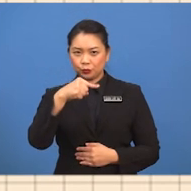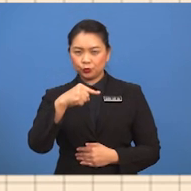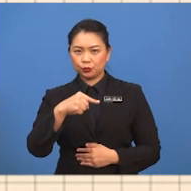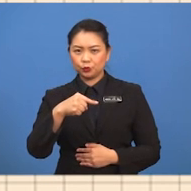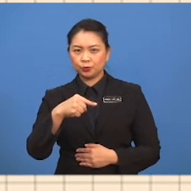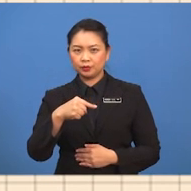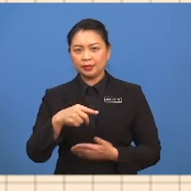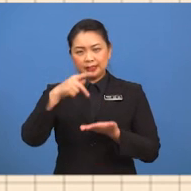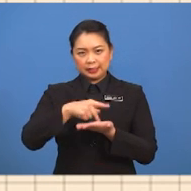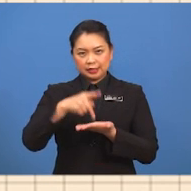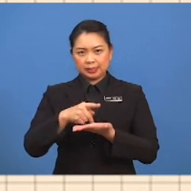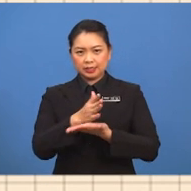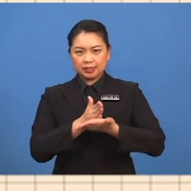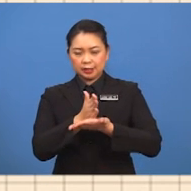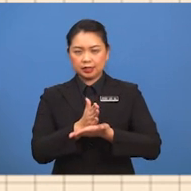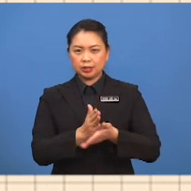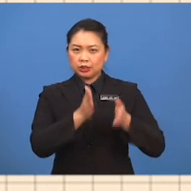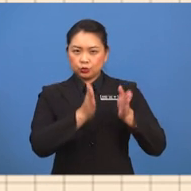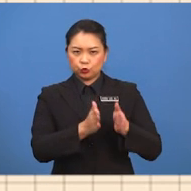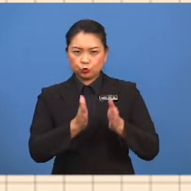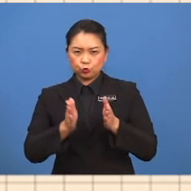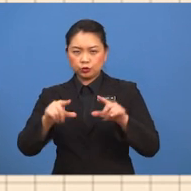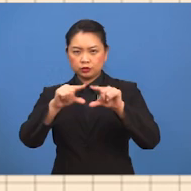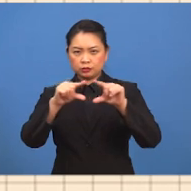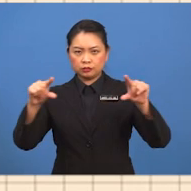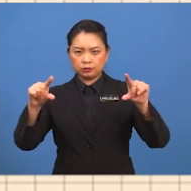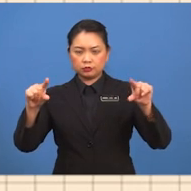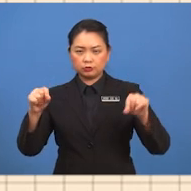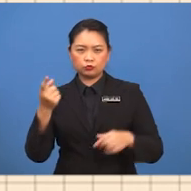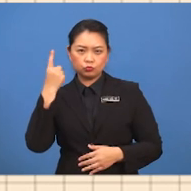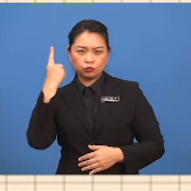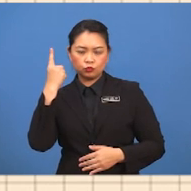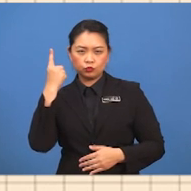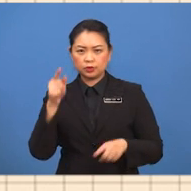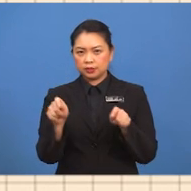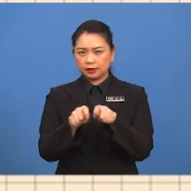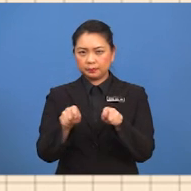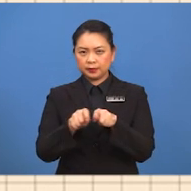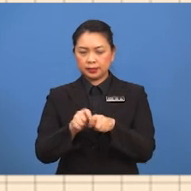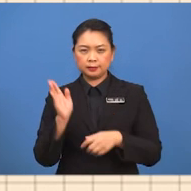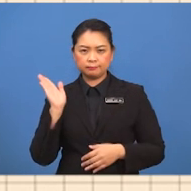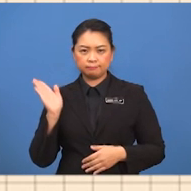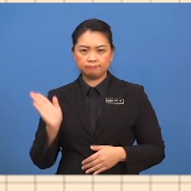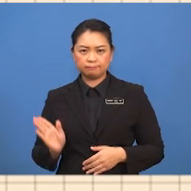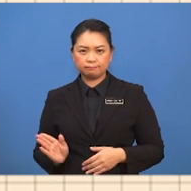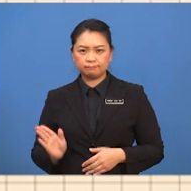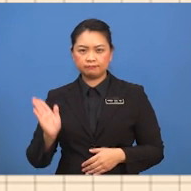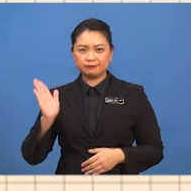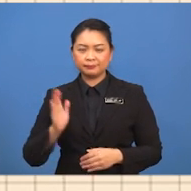Untuk mengira median, susun data terlebih dahulu seperti